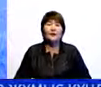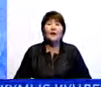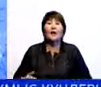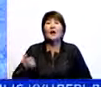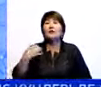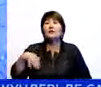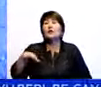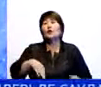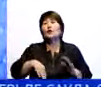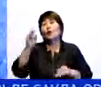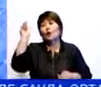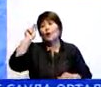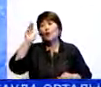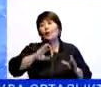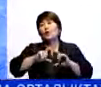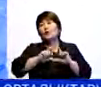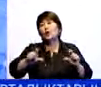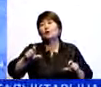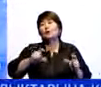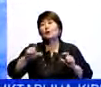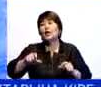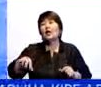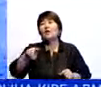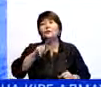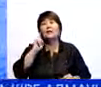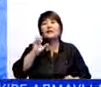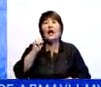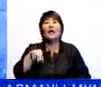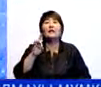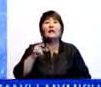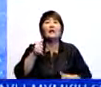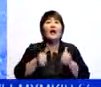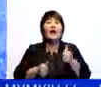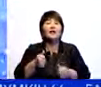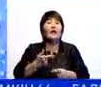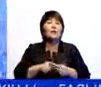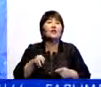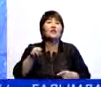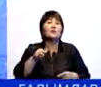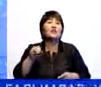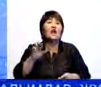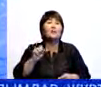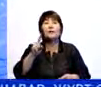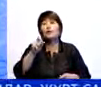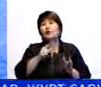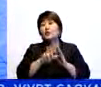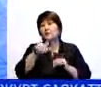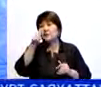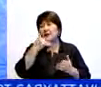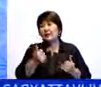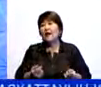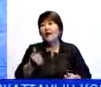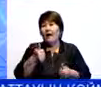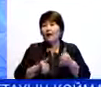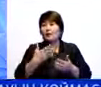Сыр төрінде жоғары оқу орындарының студенттер арасында республикалық жас ақындар айтысы болды. Жыр алыбы Жамбыл Жабаевтың 175 жылдығына арналған